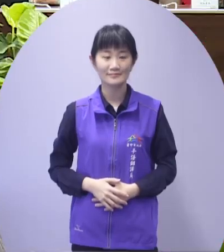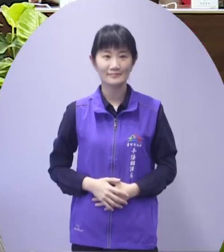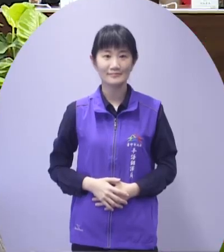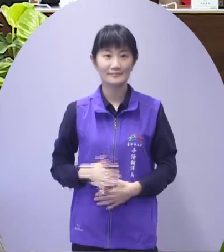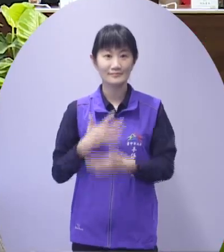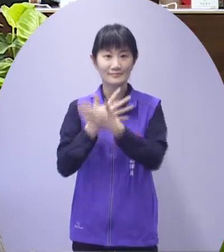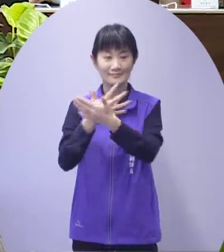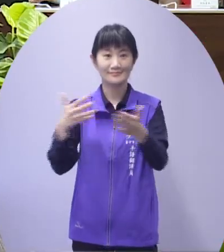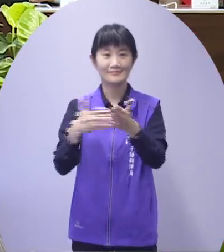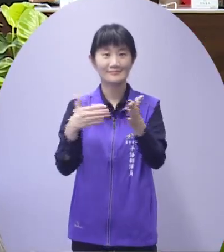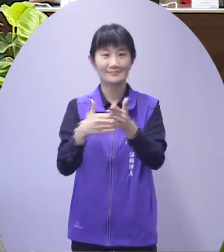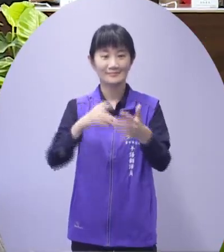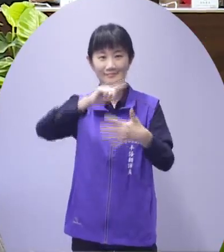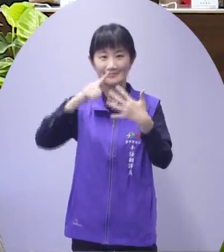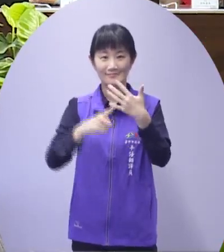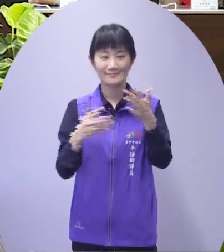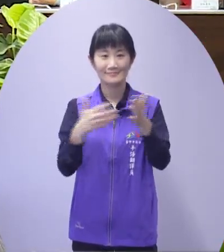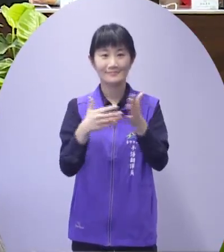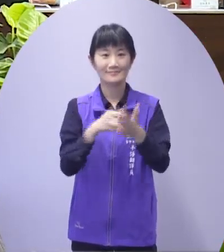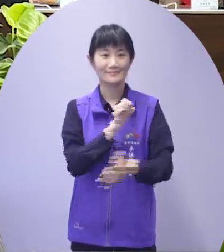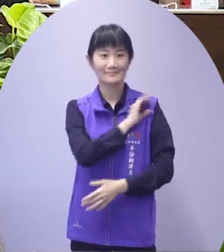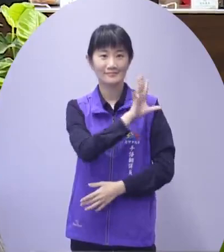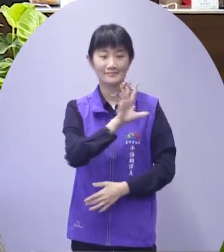颁奖结束。